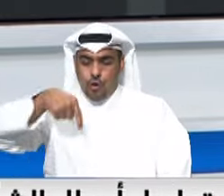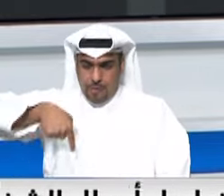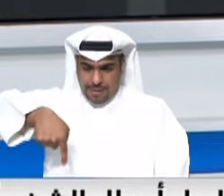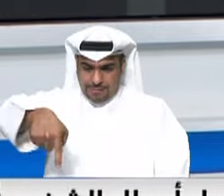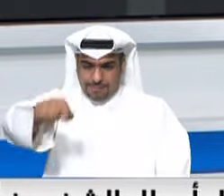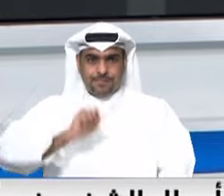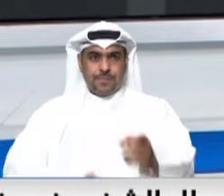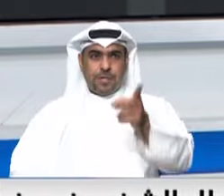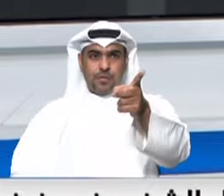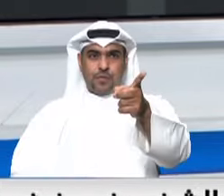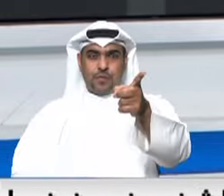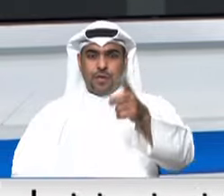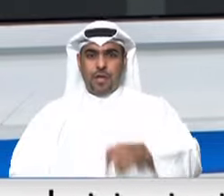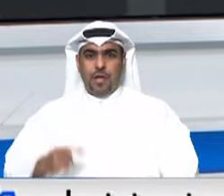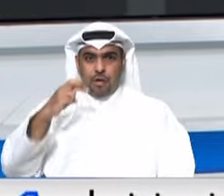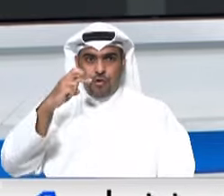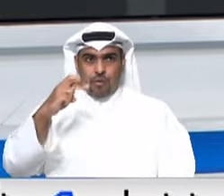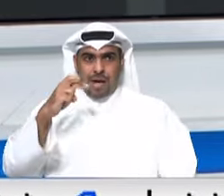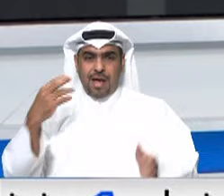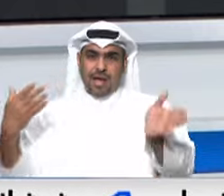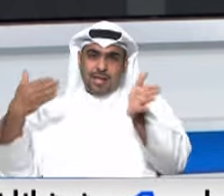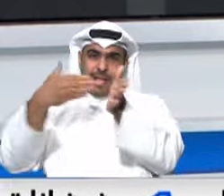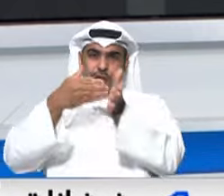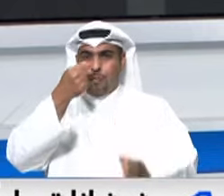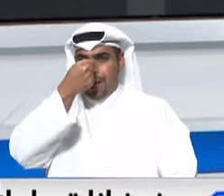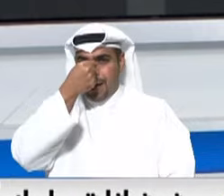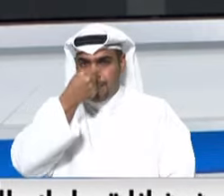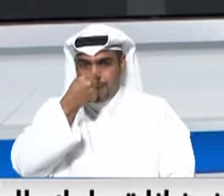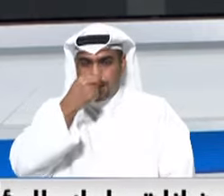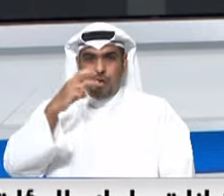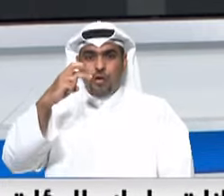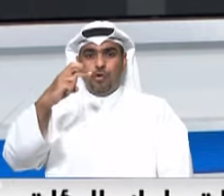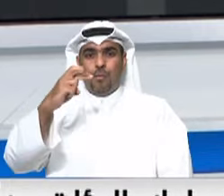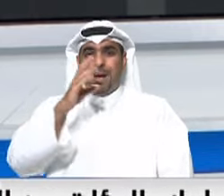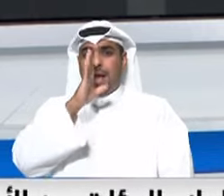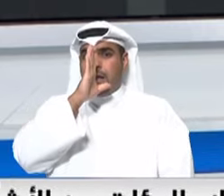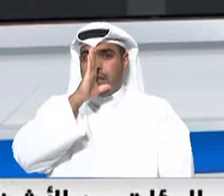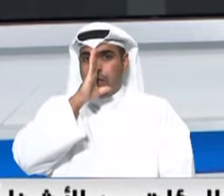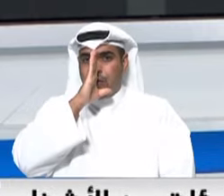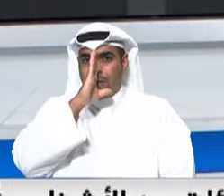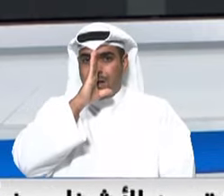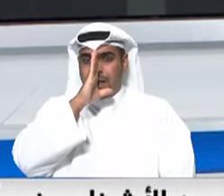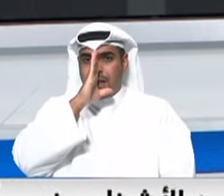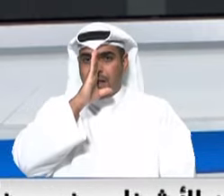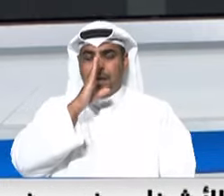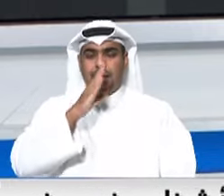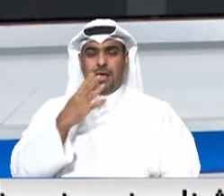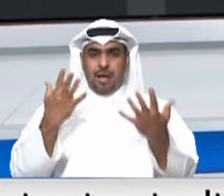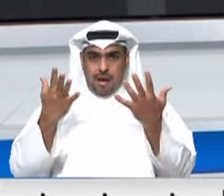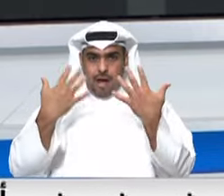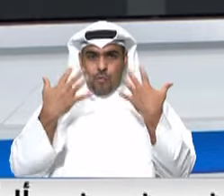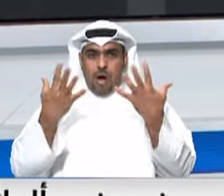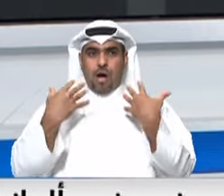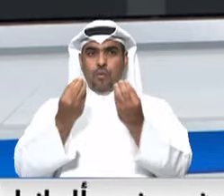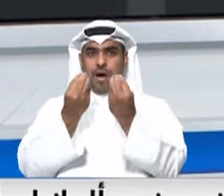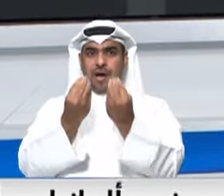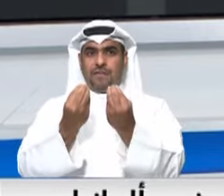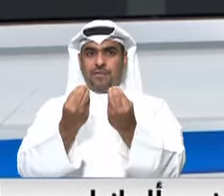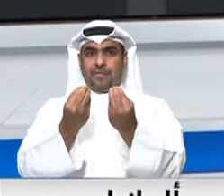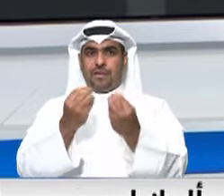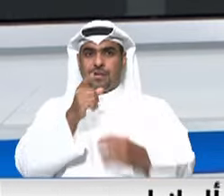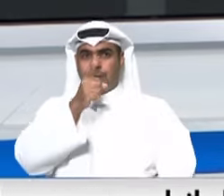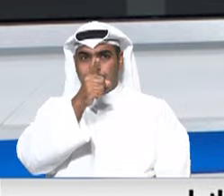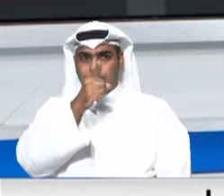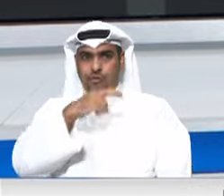القادمة بمشيئة الله، في يومي غد وبعد الغد الأحد والاثنين، رياح شمالية غربية معتدلة السرعة، درجات الحرارة